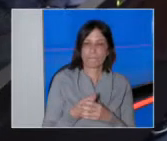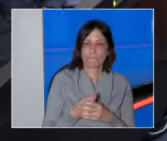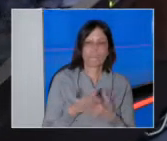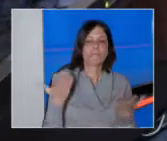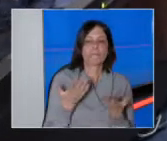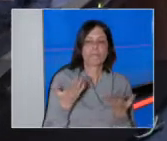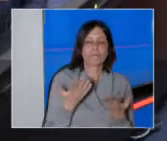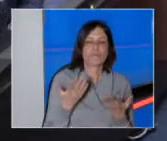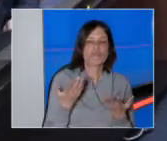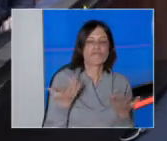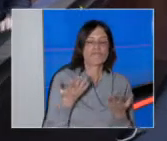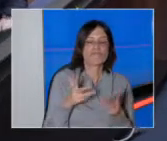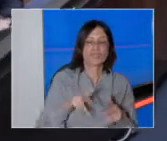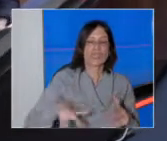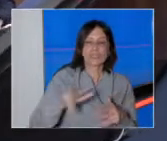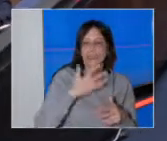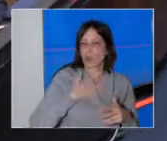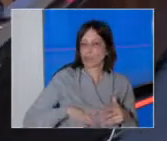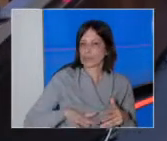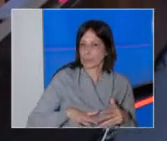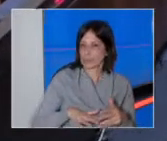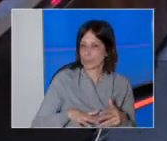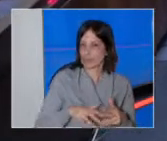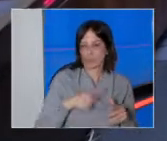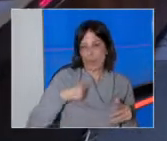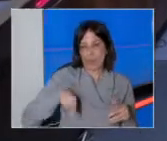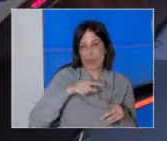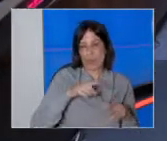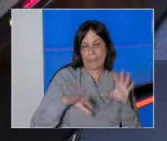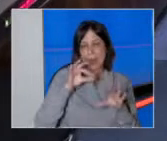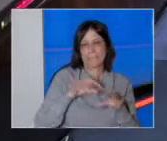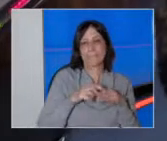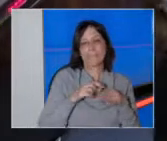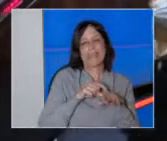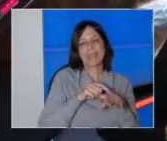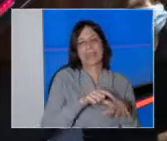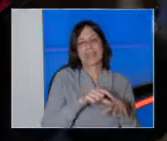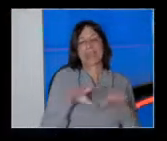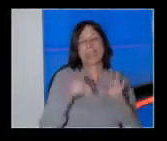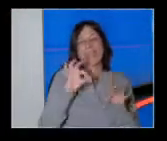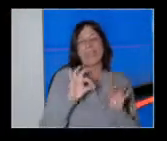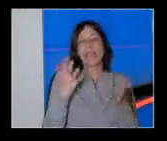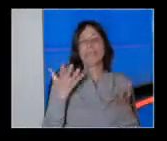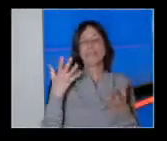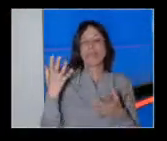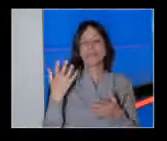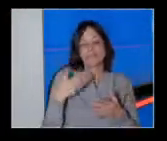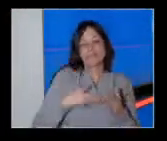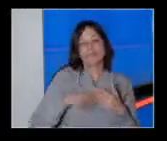ולאן הציבור רוצה שגם אותם כמנהיגים, כנבחרים, כאן ניקח אותו. ולכן אני חושב שכל השיקולים